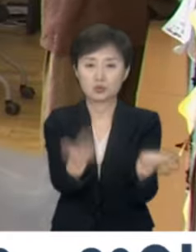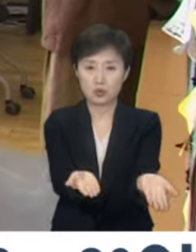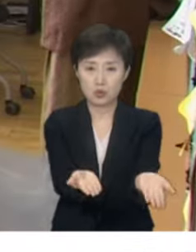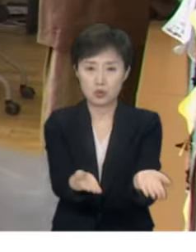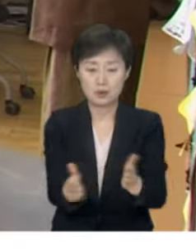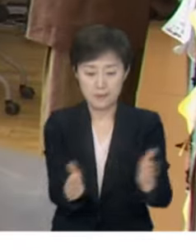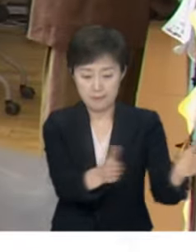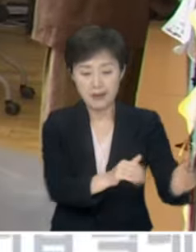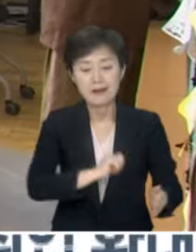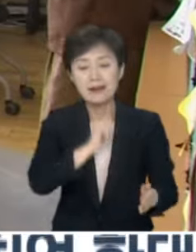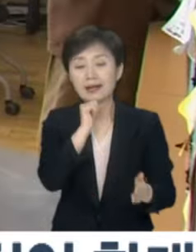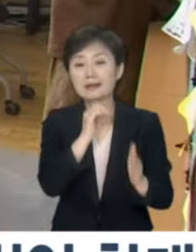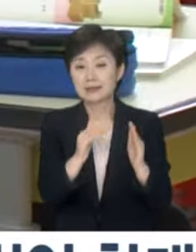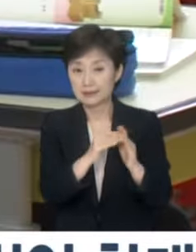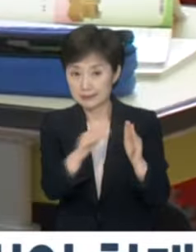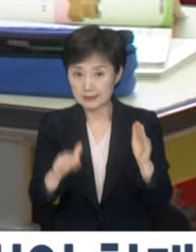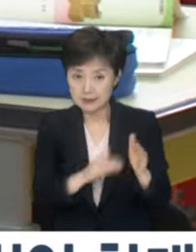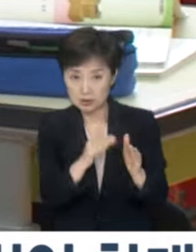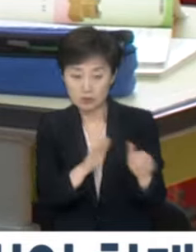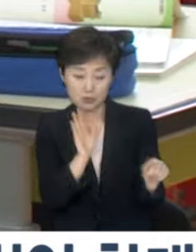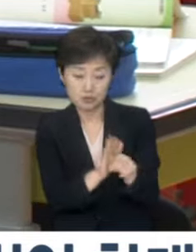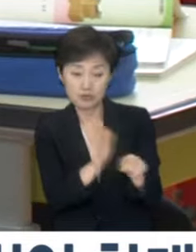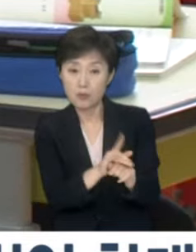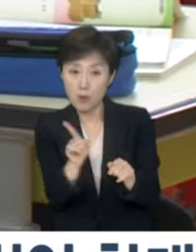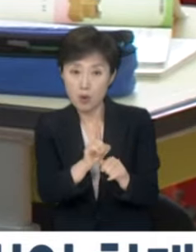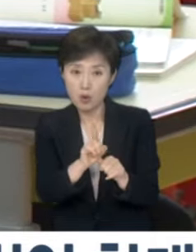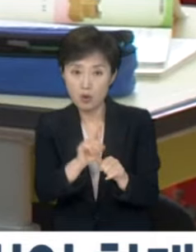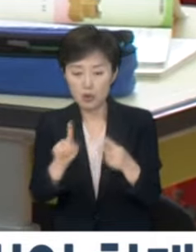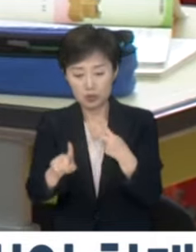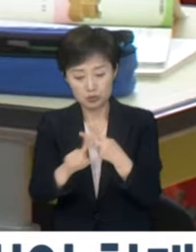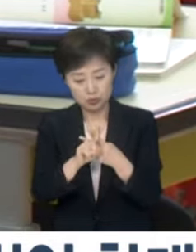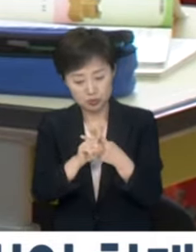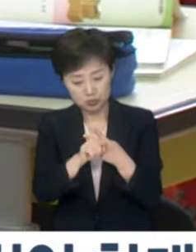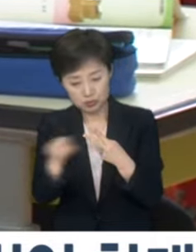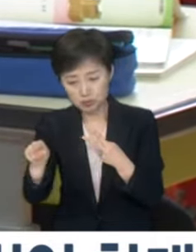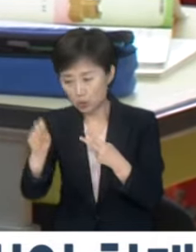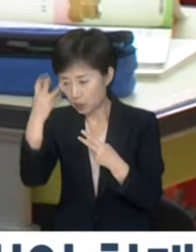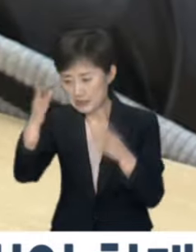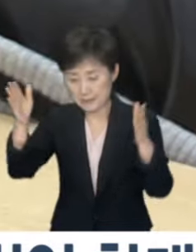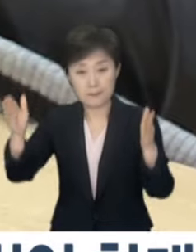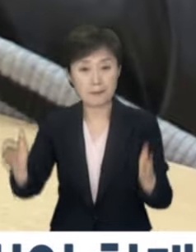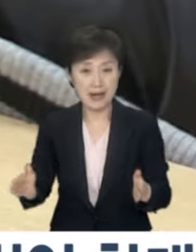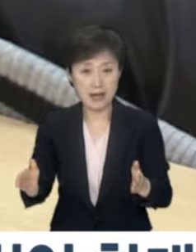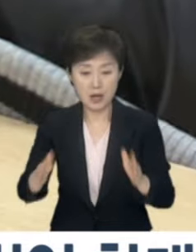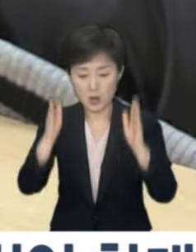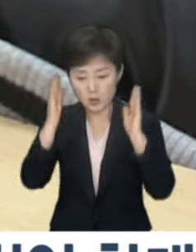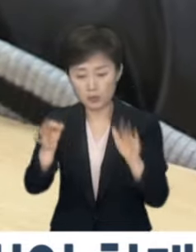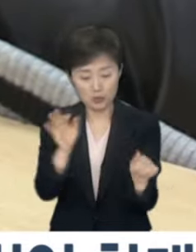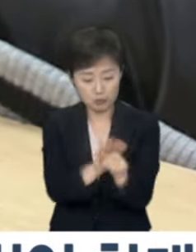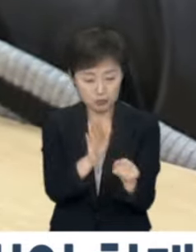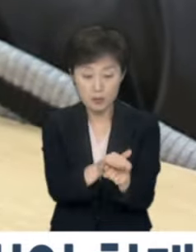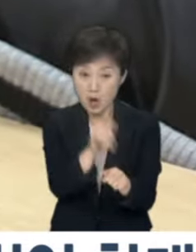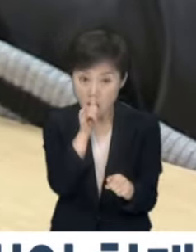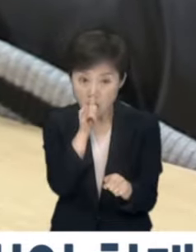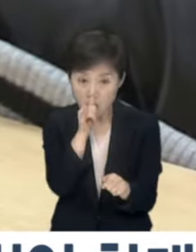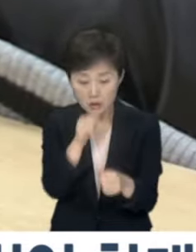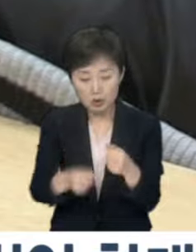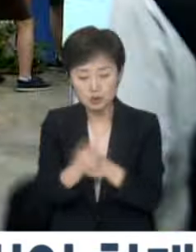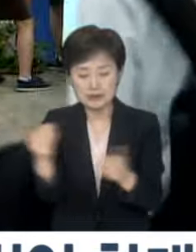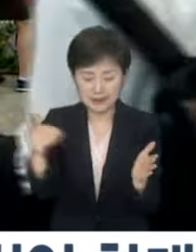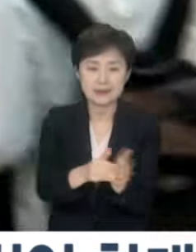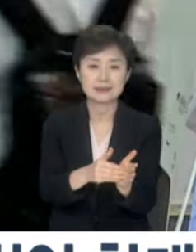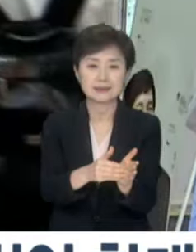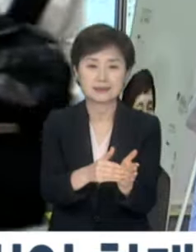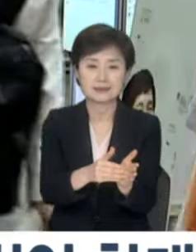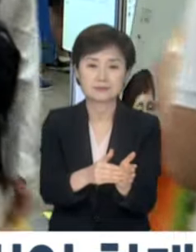교육지원 강화 방안으로 현재 중 1에서고 3까지 꿈사다리 장학금 지원 대상을 초등학생까지 넓힙니다